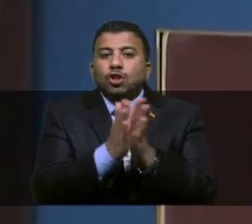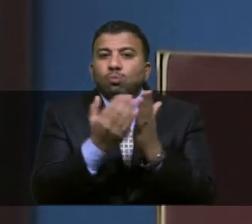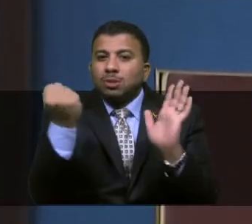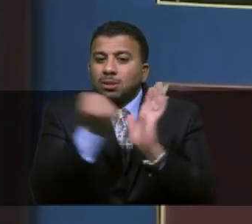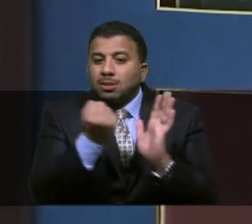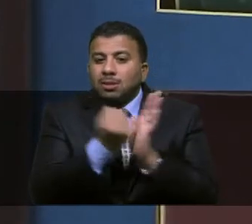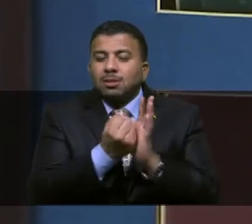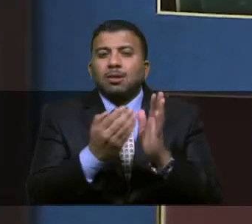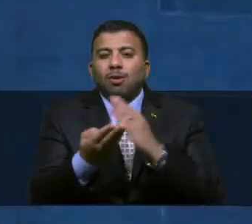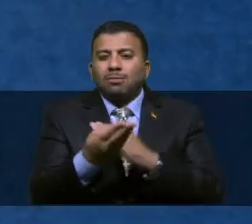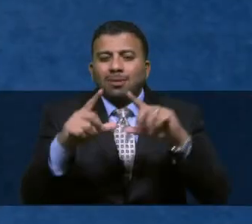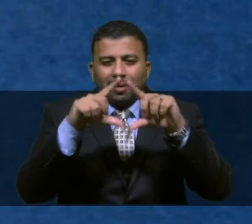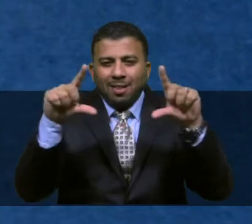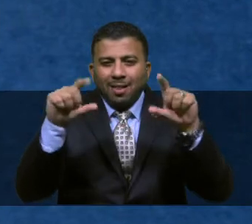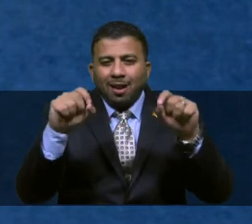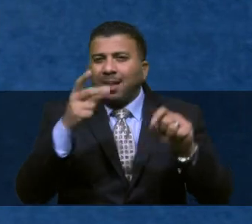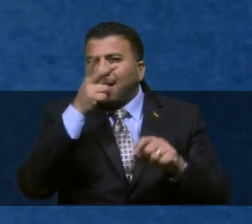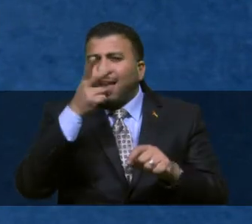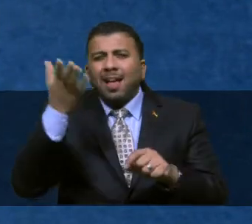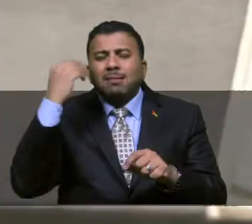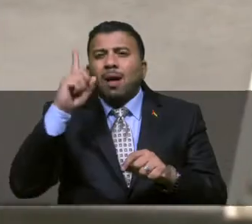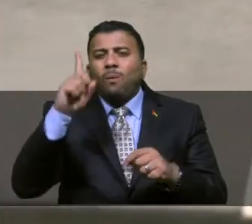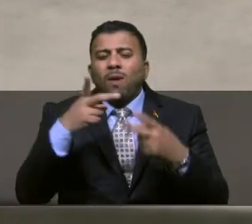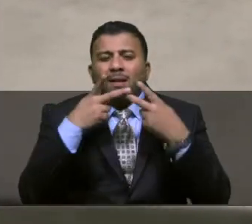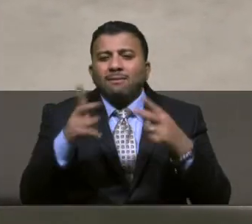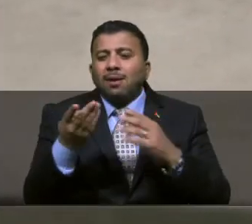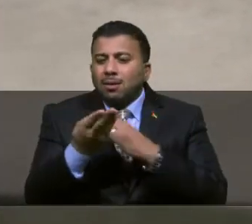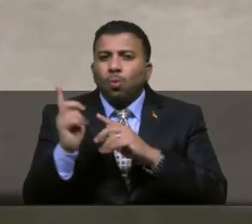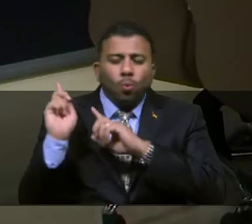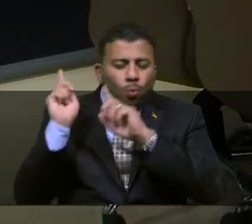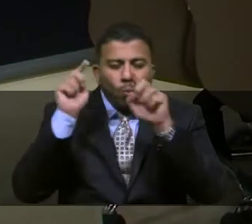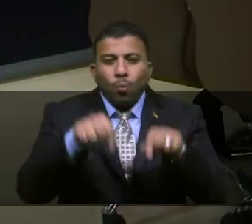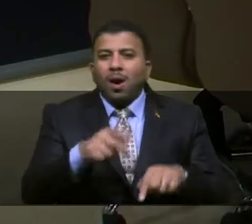ولوحات ورخص قيادة منذ إصدارها حتى اليوم.